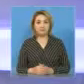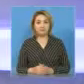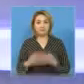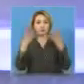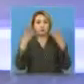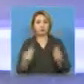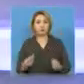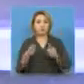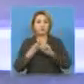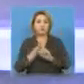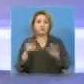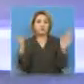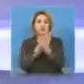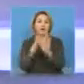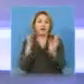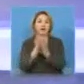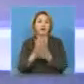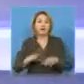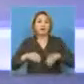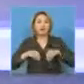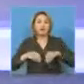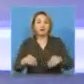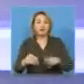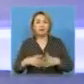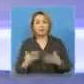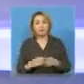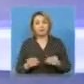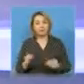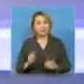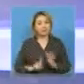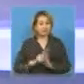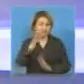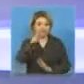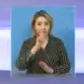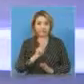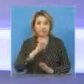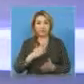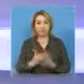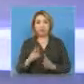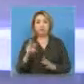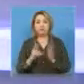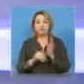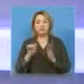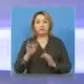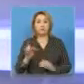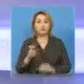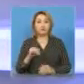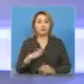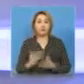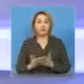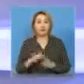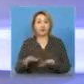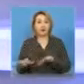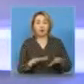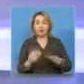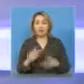Күн райына байланысты өңірдегі көктемгі егіс науқаны мамыр айында басталады. Ақтөбелік шаруалар 800 мың гектар алқапқа ауыл